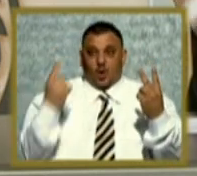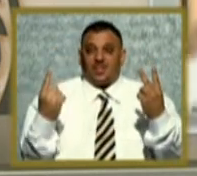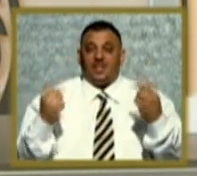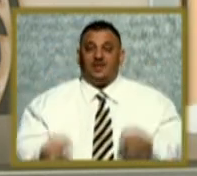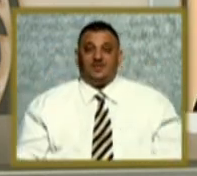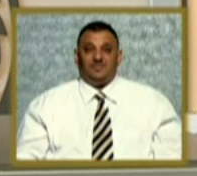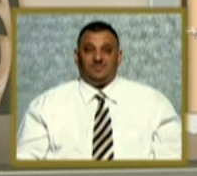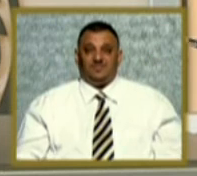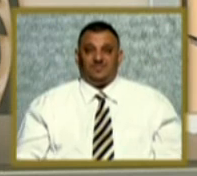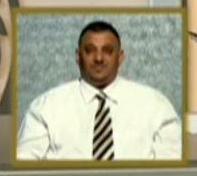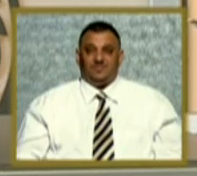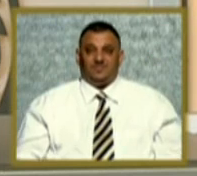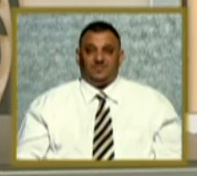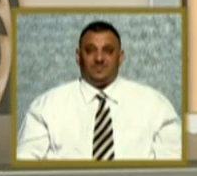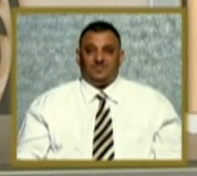الأنثيين.